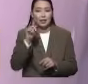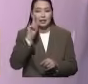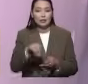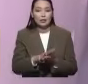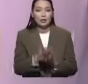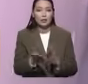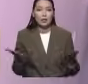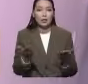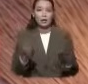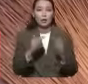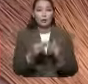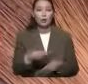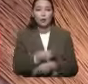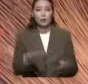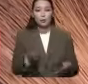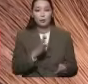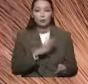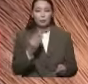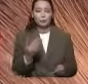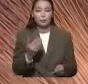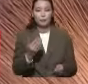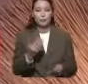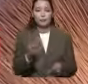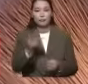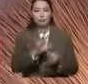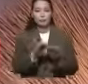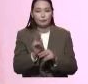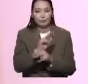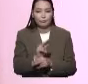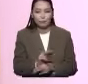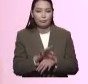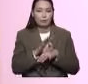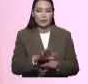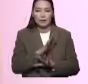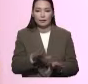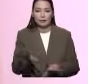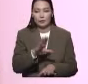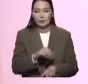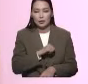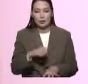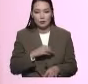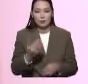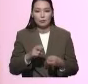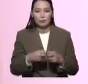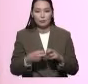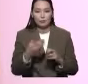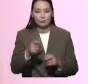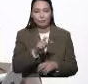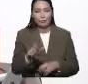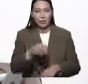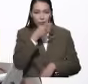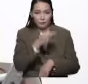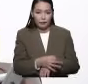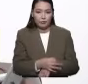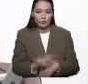үйді пайдалануға бергенде демеушілер арқылы күрделі жөндеуден өткіздік дейді олар. Сондықтан мәселе тұрғындардың өзінде деп отыр.